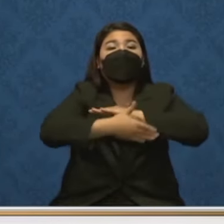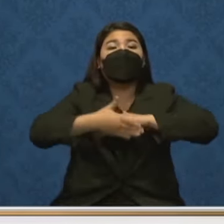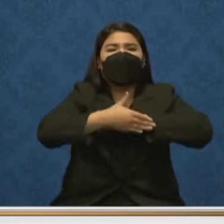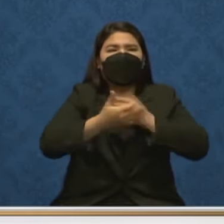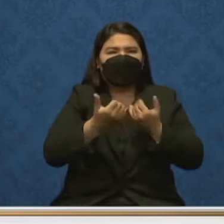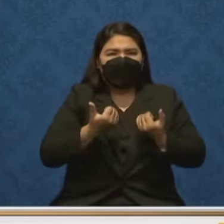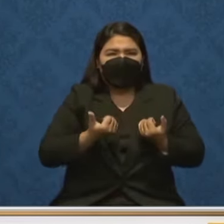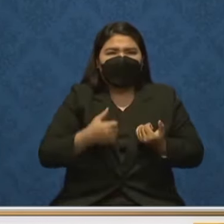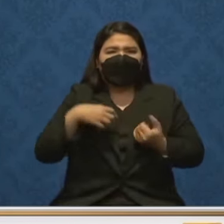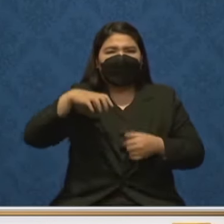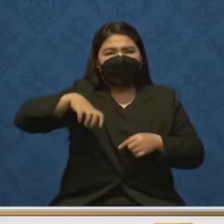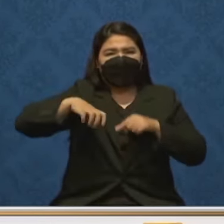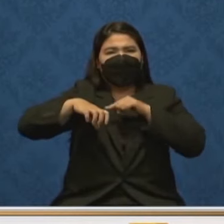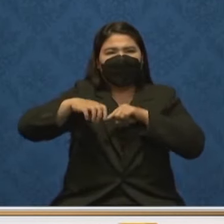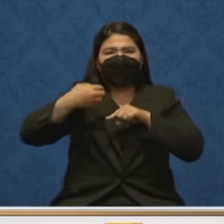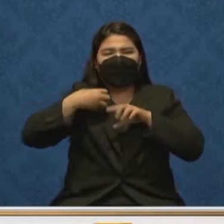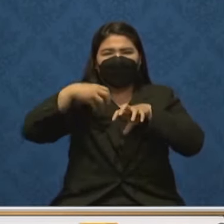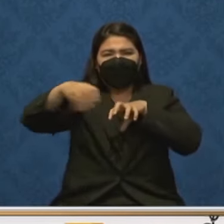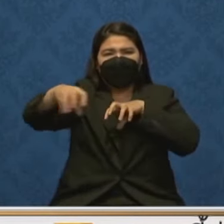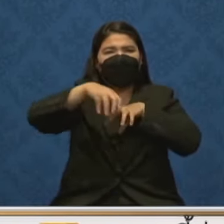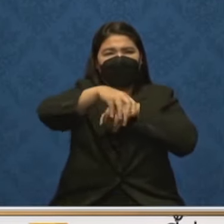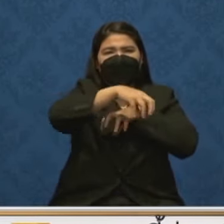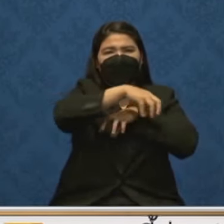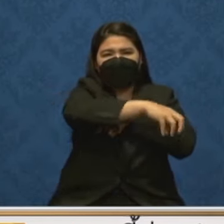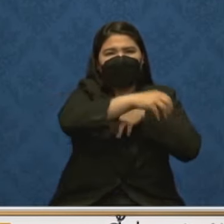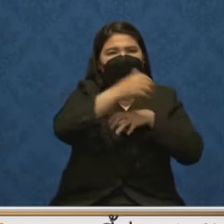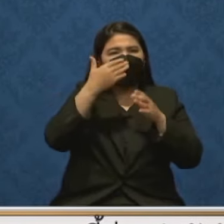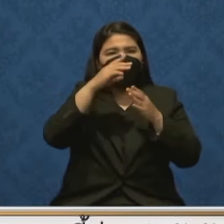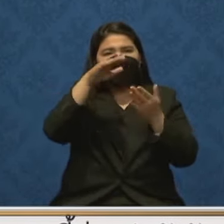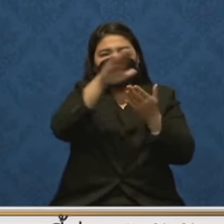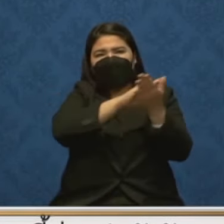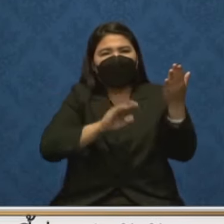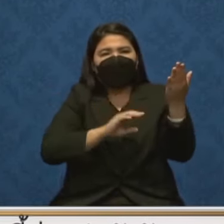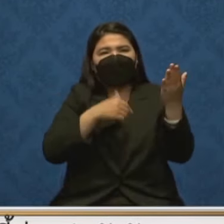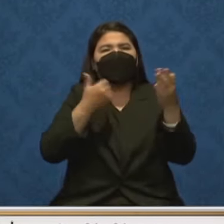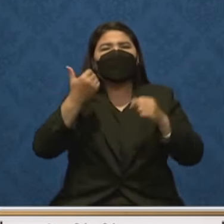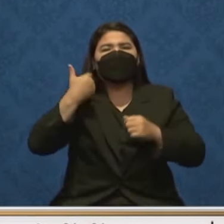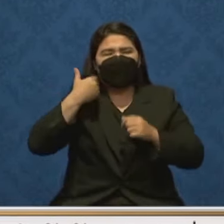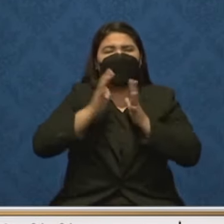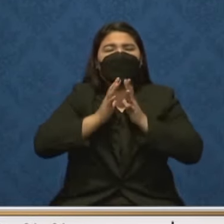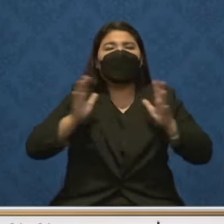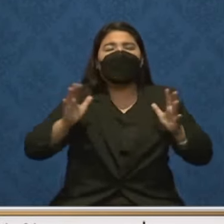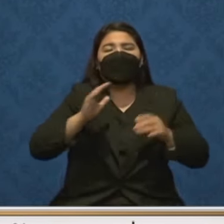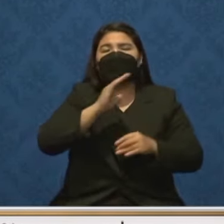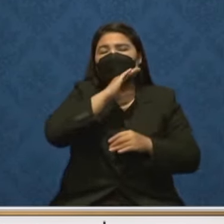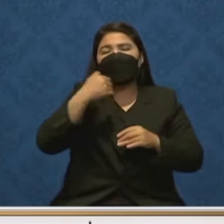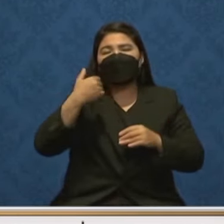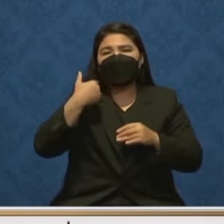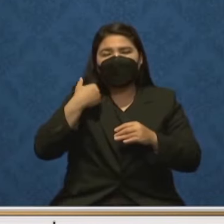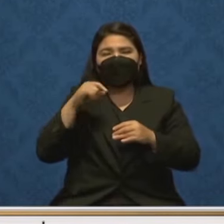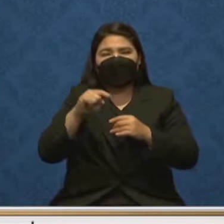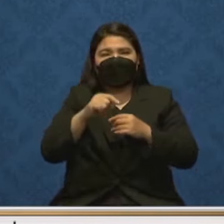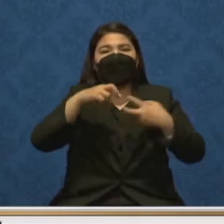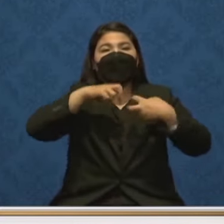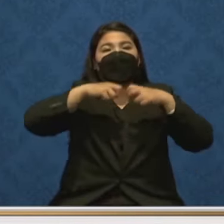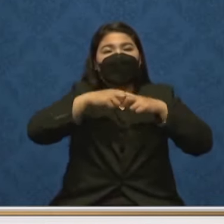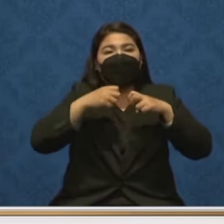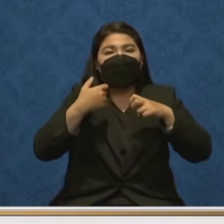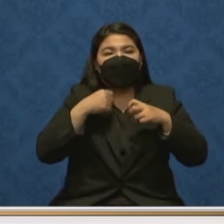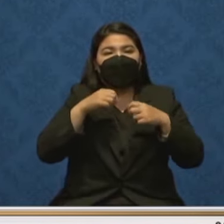สถานีตำรวจภูธรของเรากระจายไปทุกภูมิภาคมีมากเกินความจำเป็นไปด้วยซ้ำเมื่อเกิดเหตุบนรถไฟเราสามารถใช้บริการ